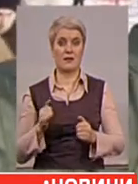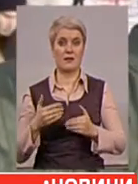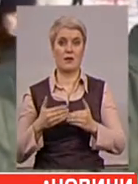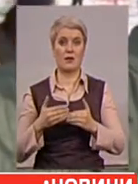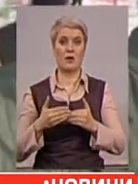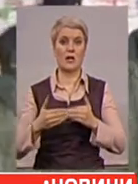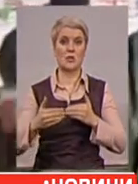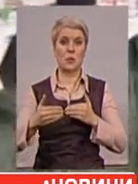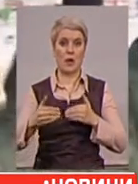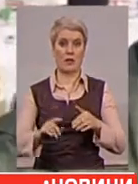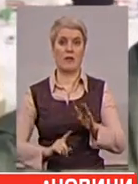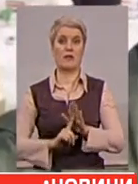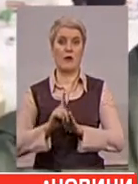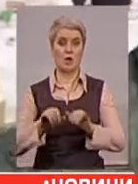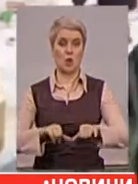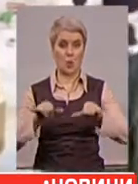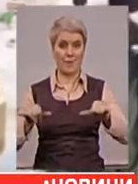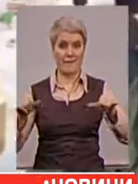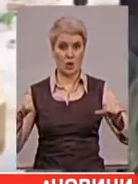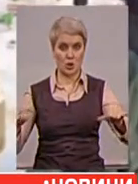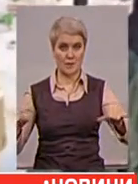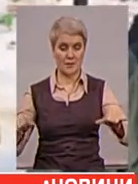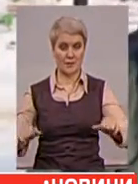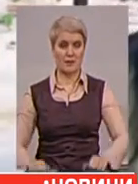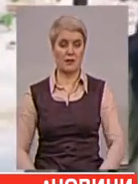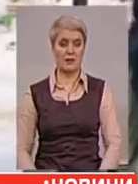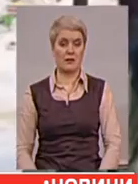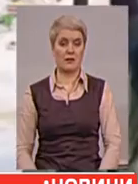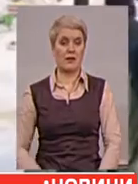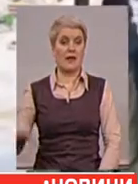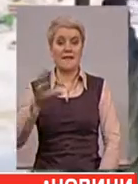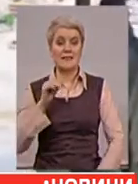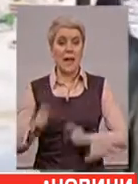расстояние начало увеличиваться. Все побежали.